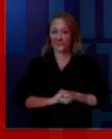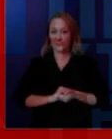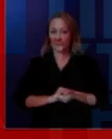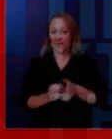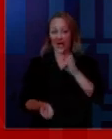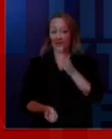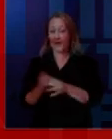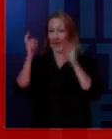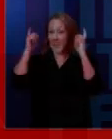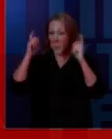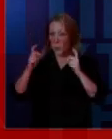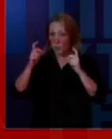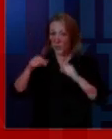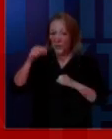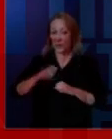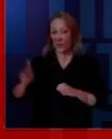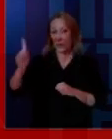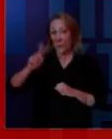Νέα Δημοκρατία και ο κύριος Μητσοτάκης δυστυχώς